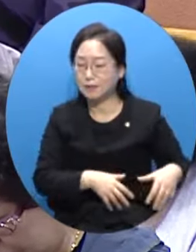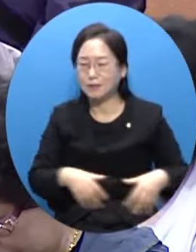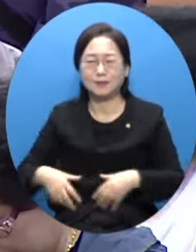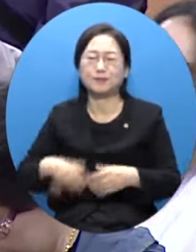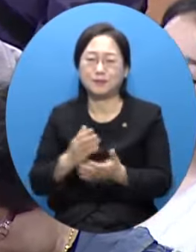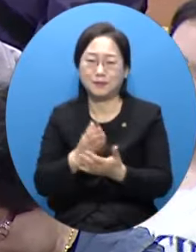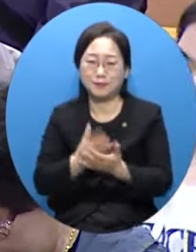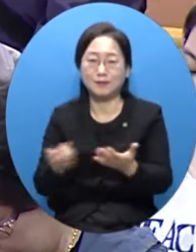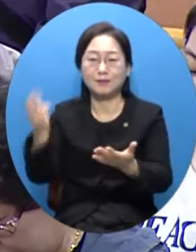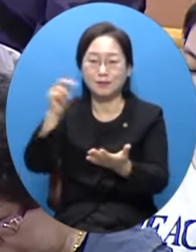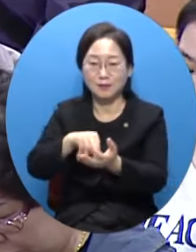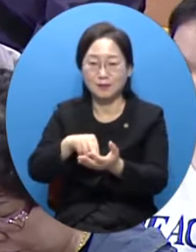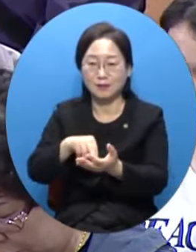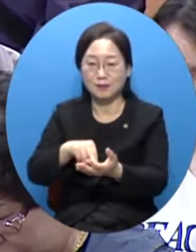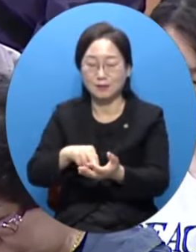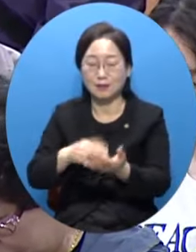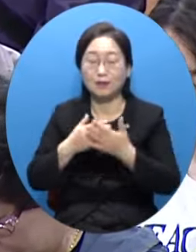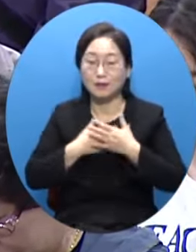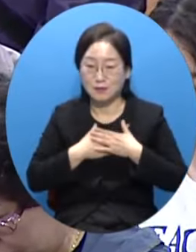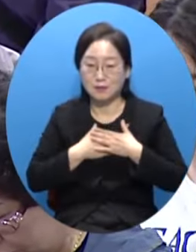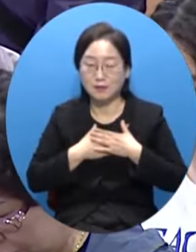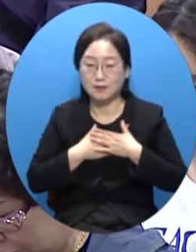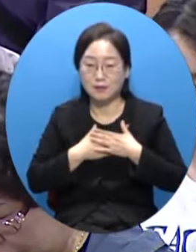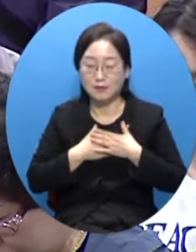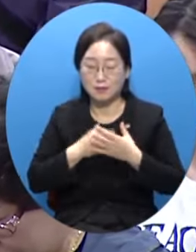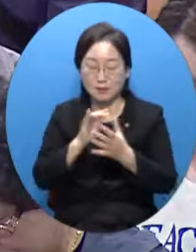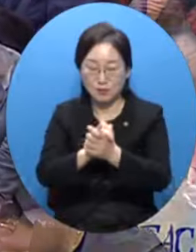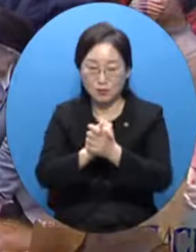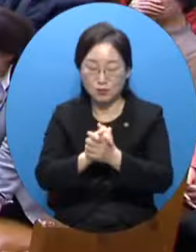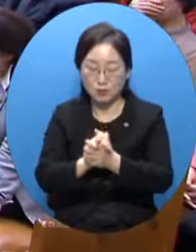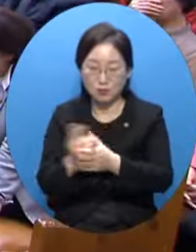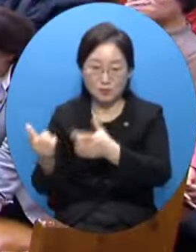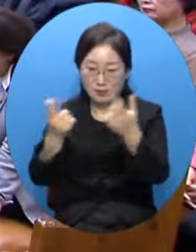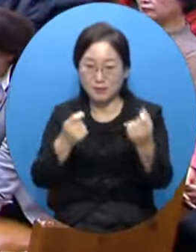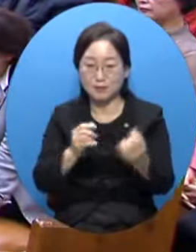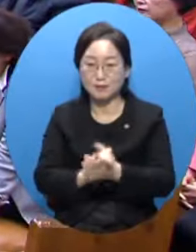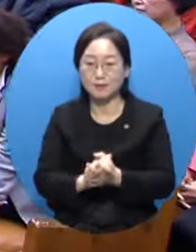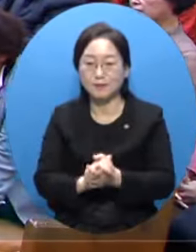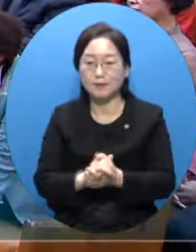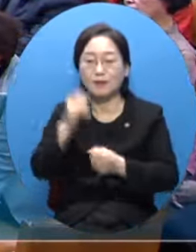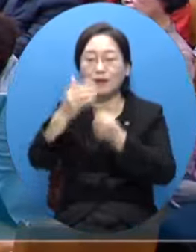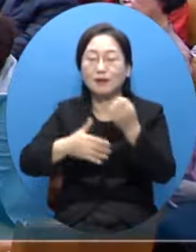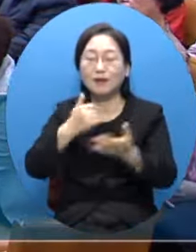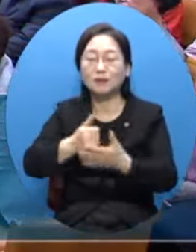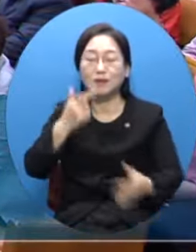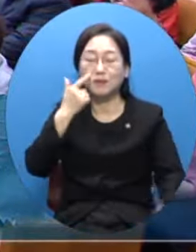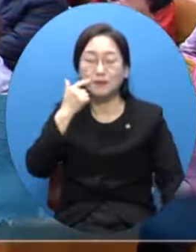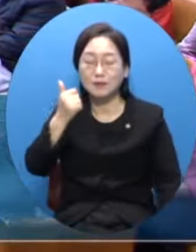없습니다. 일어나셔서 또 가슴을 손 얹으시고 이 기도를 고백해 주시기 바랍니다. 하나님 아버지,